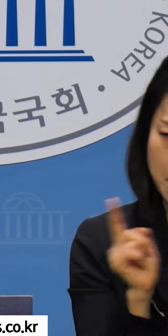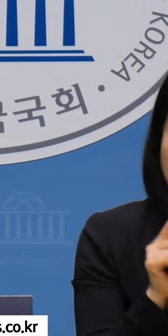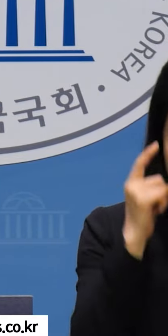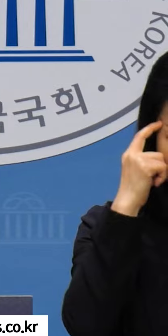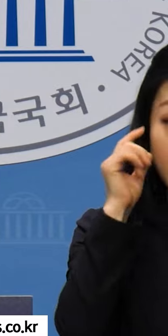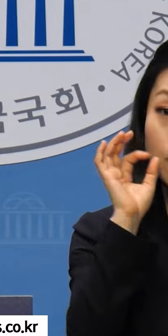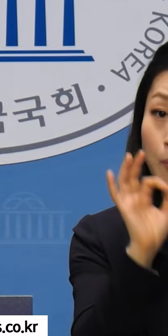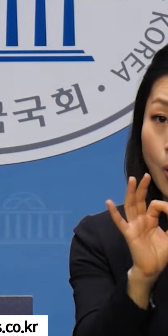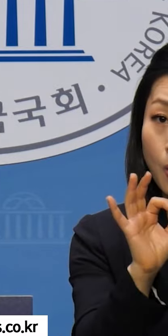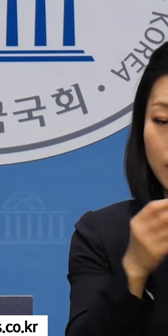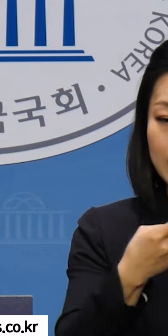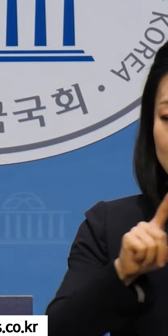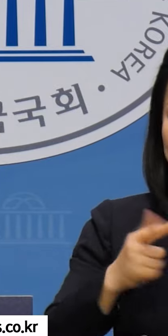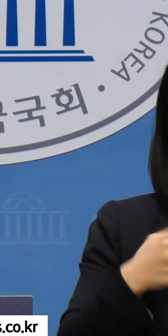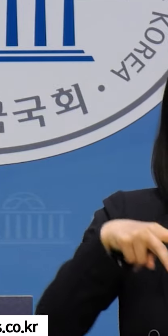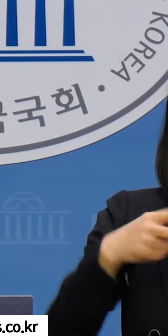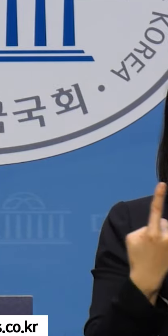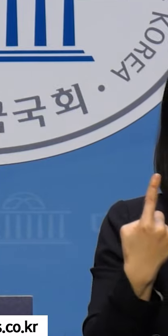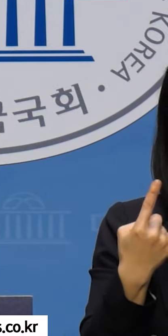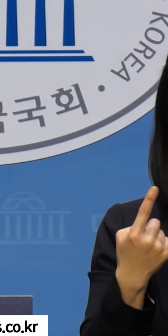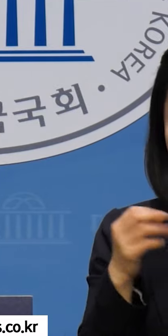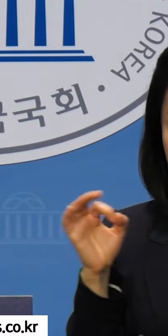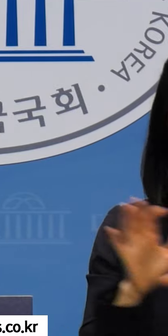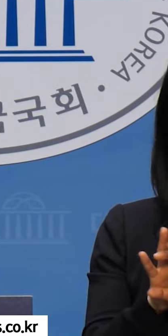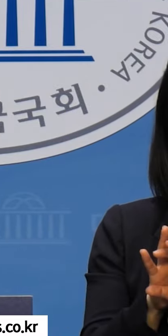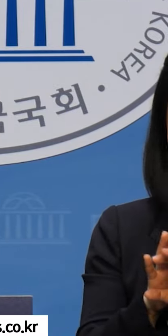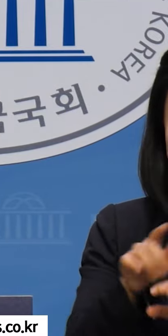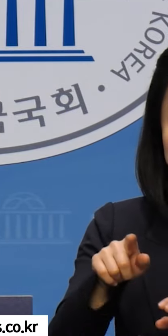설정하여 탄소 중립 시기를